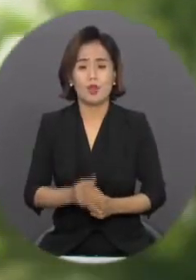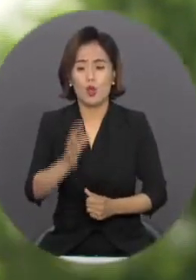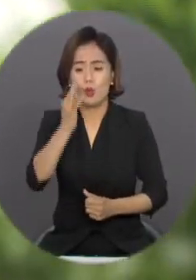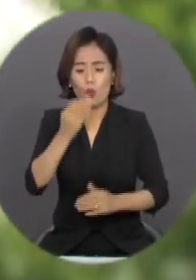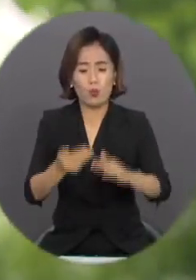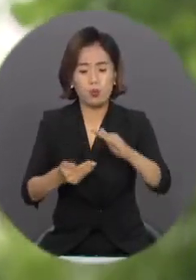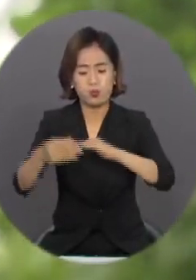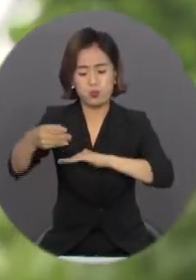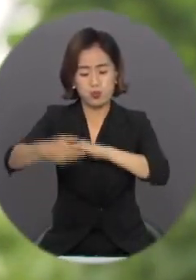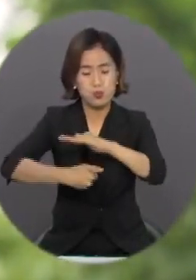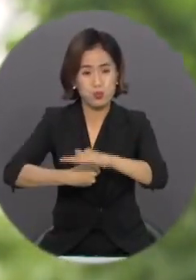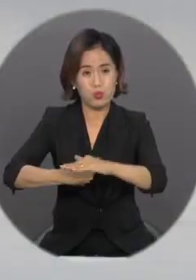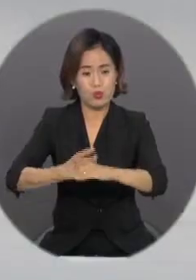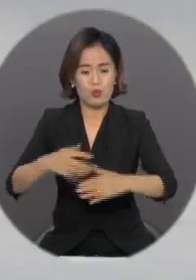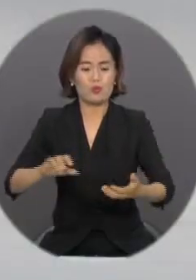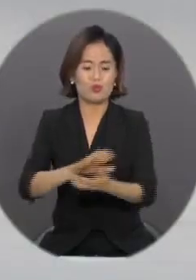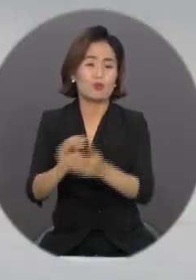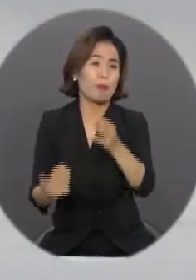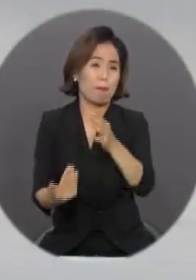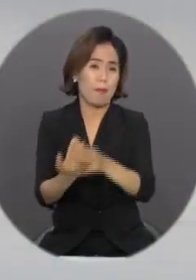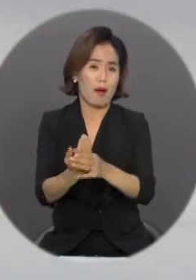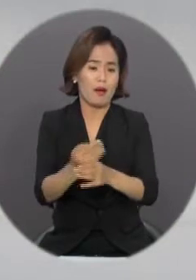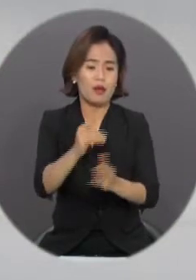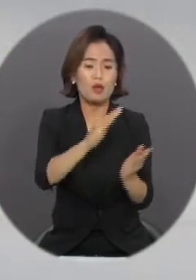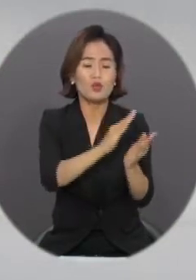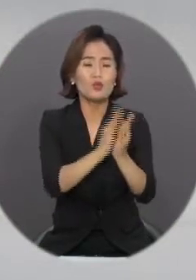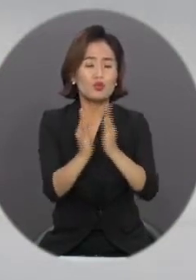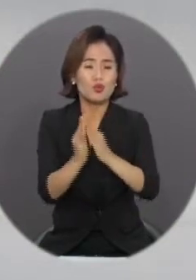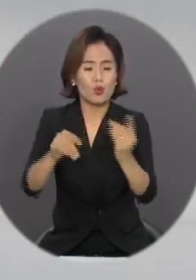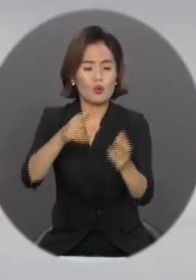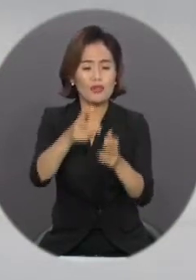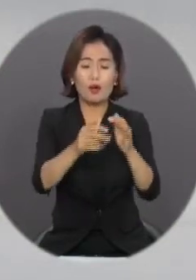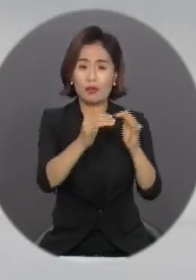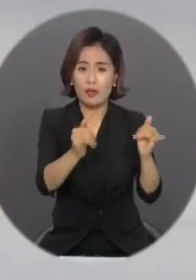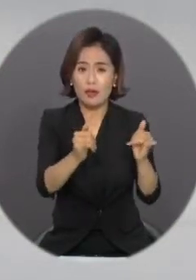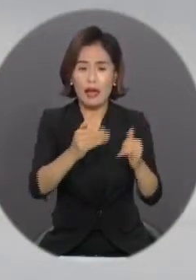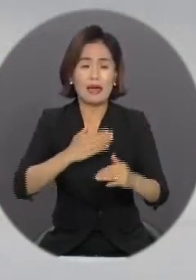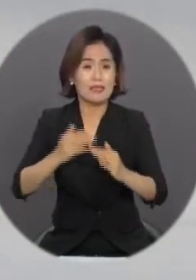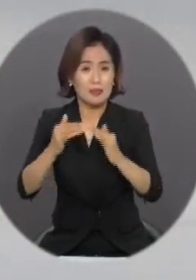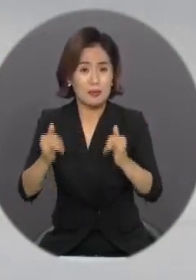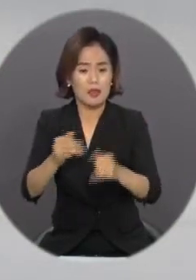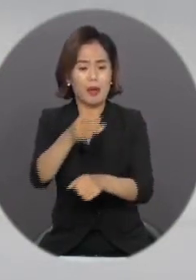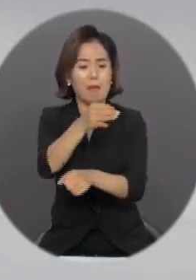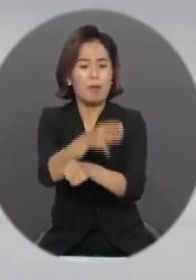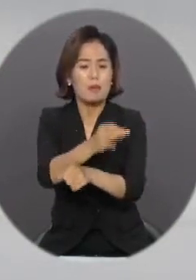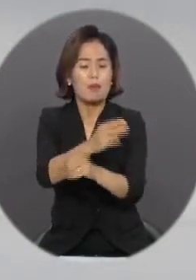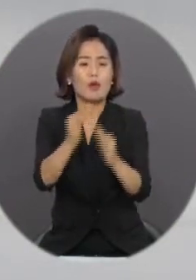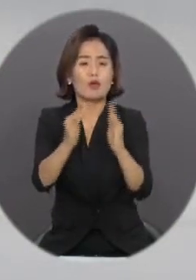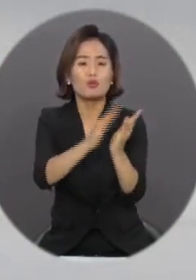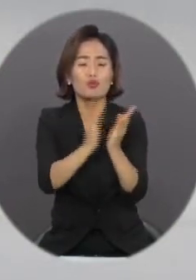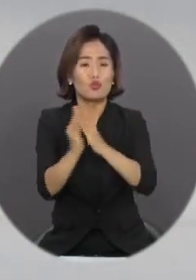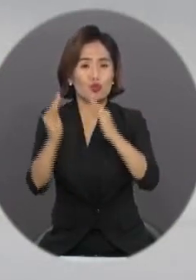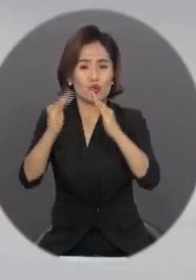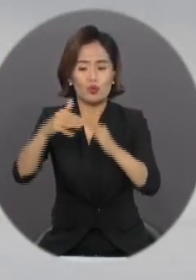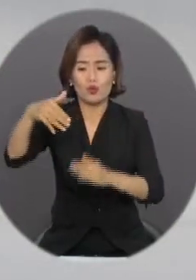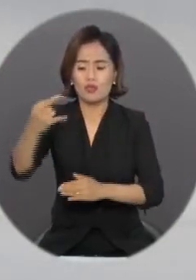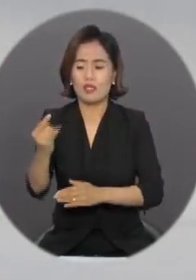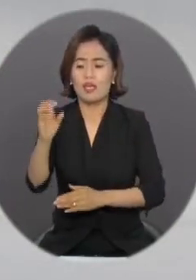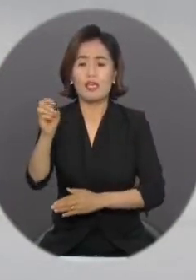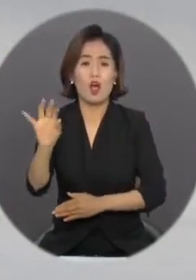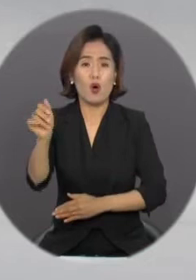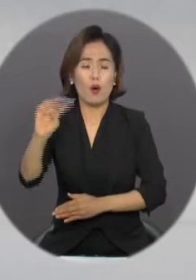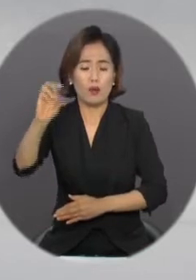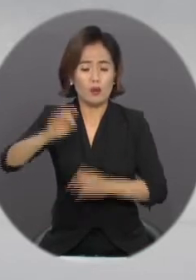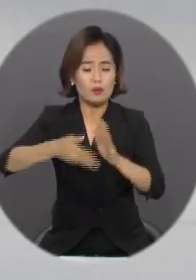뇌물수수 논란까지 일었습니다. 해당 유치원 사업자가 지인을 통해 매입형 유치원 선정위원으로 있던 최영환